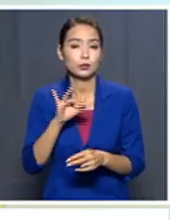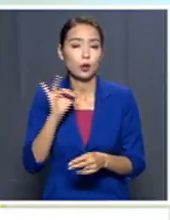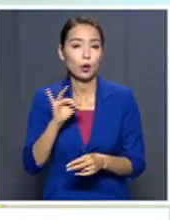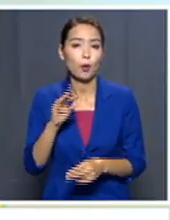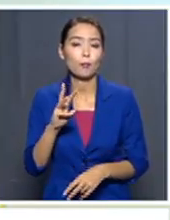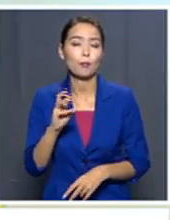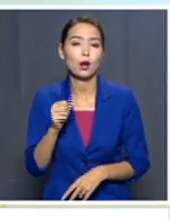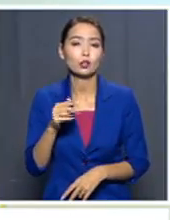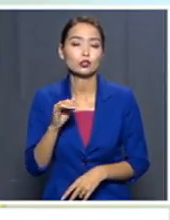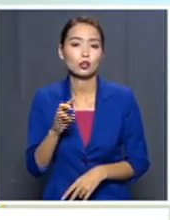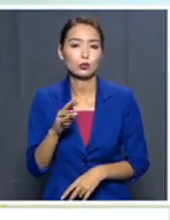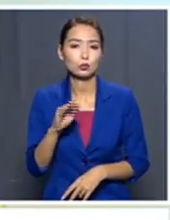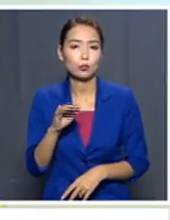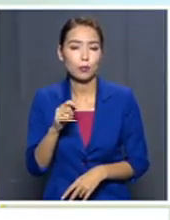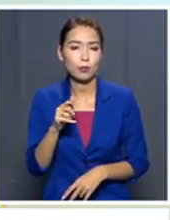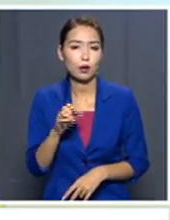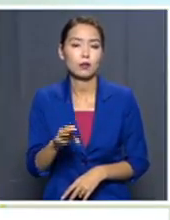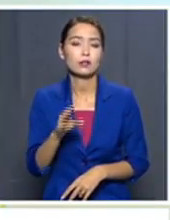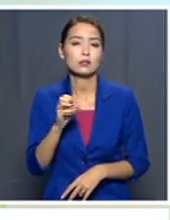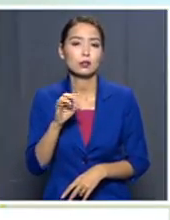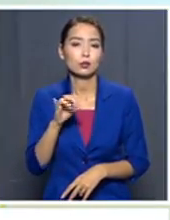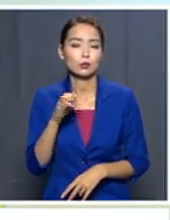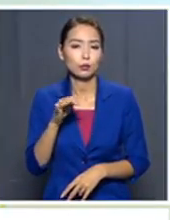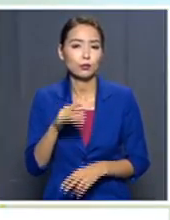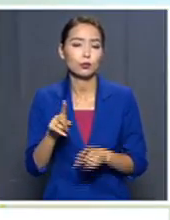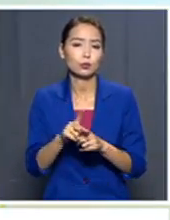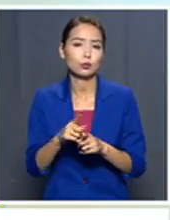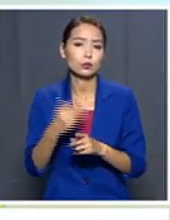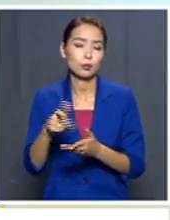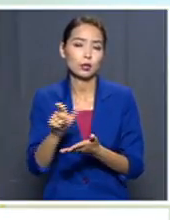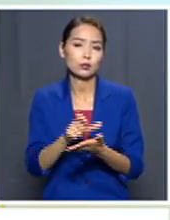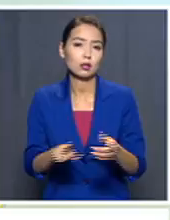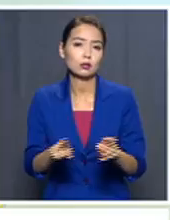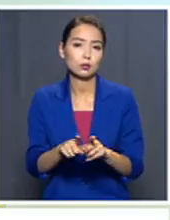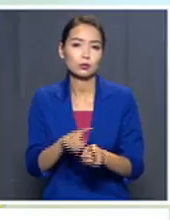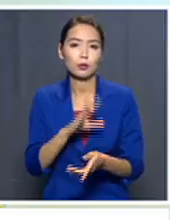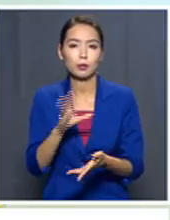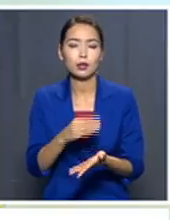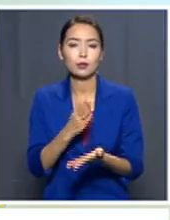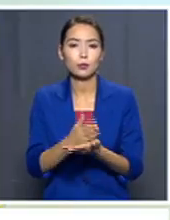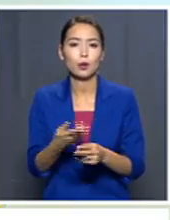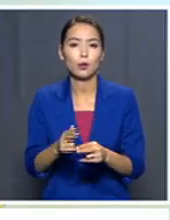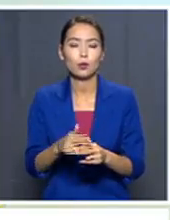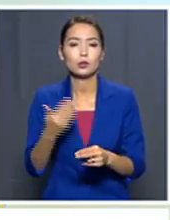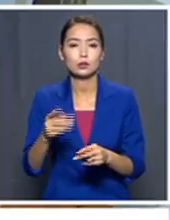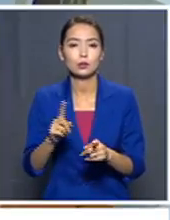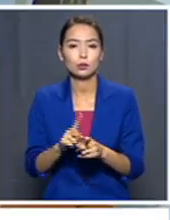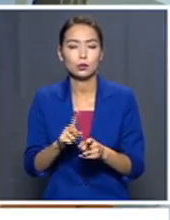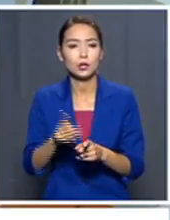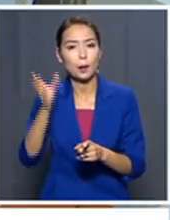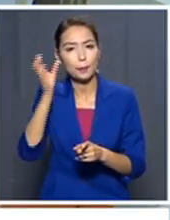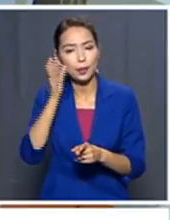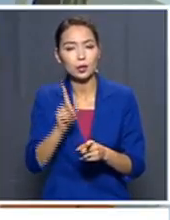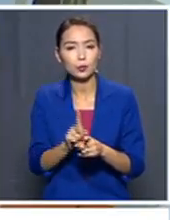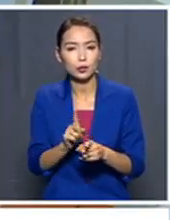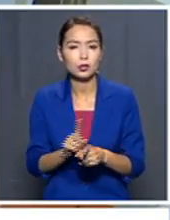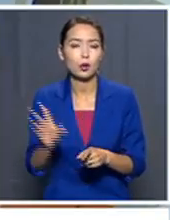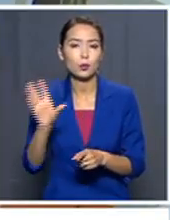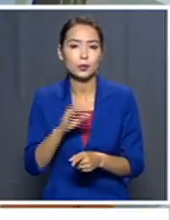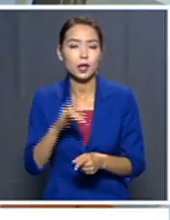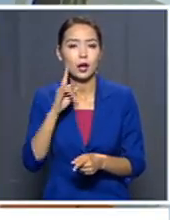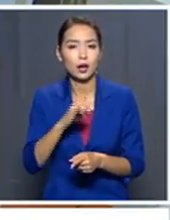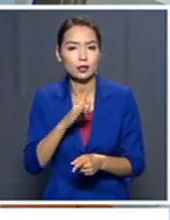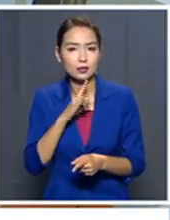Жұмабай, қазақ патриоттары туралы олар өздері программалар жасайды. Сол туралы білеміз. Қазақ патриоттарының